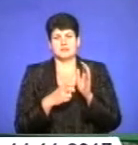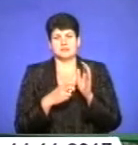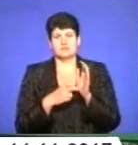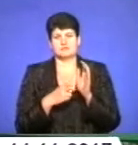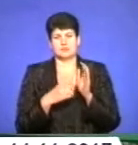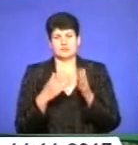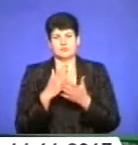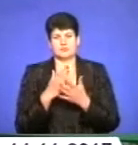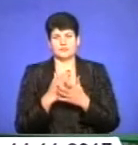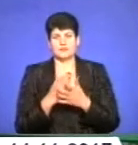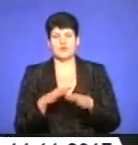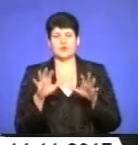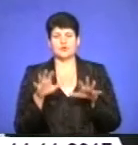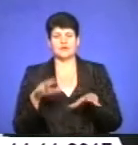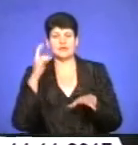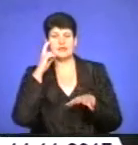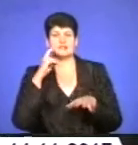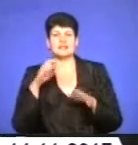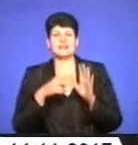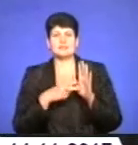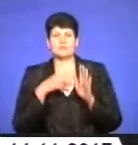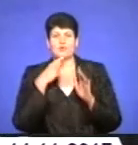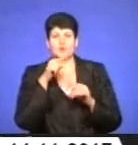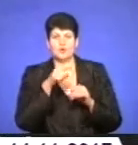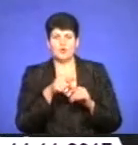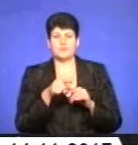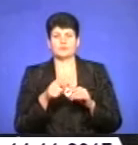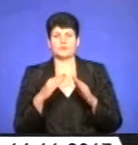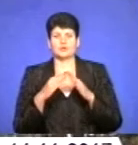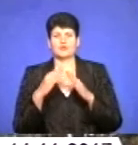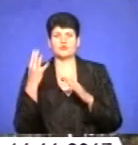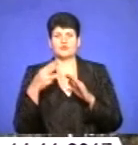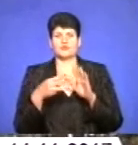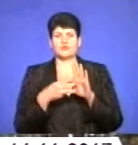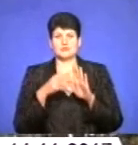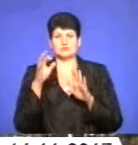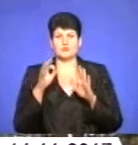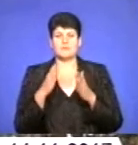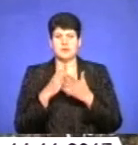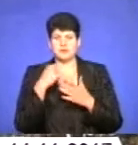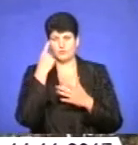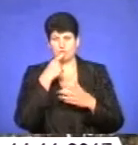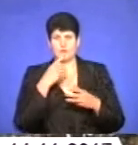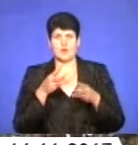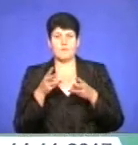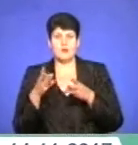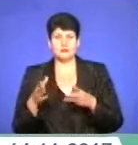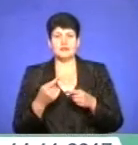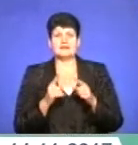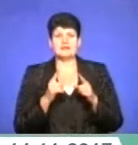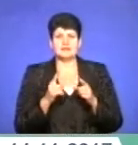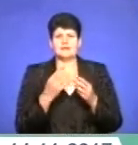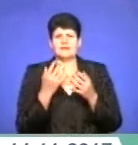прикладу, голова ОСББ «Київська 7» каже, у його будинку 48% мешканців мають автономне опалення. Тобто лише